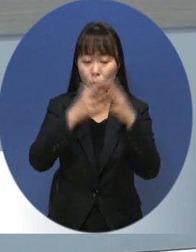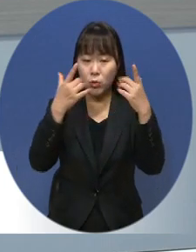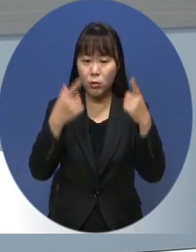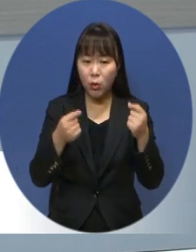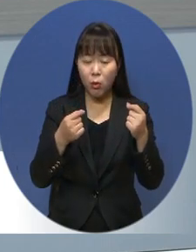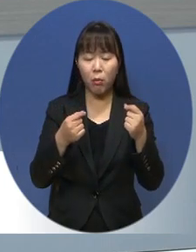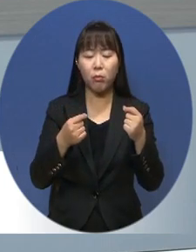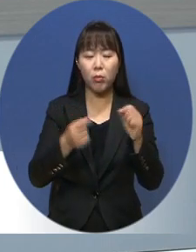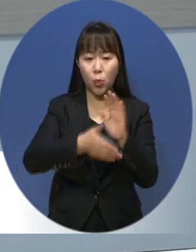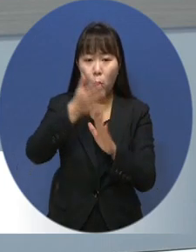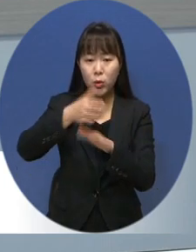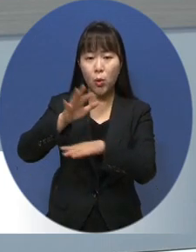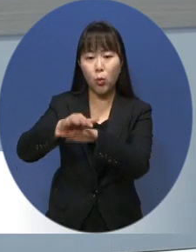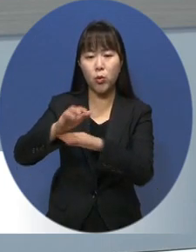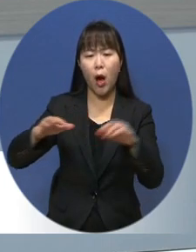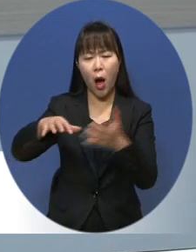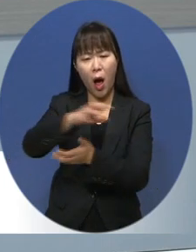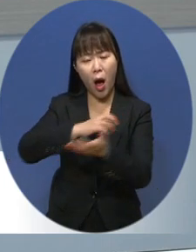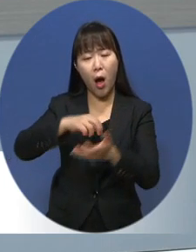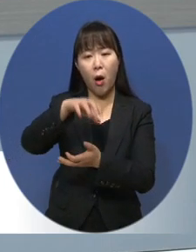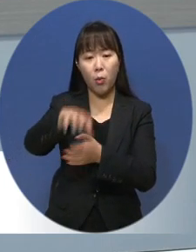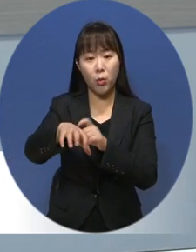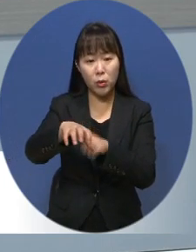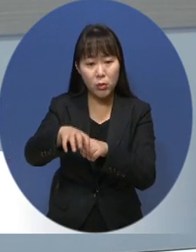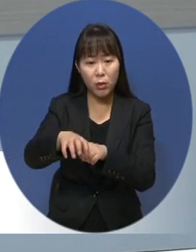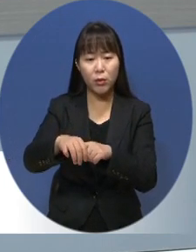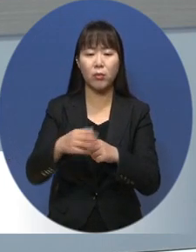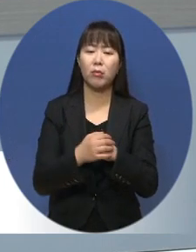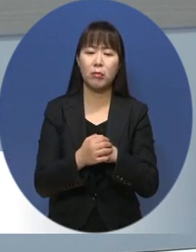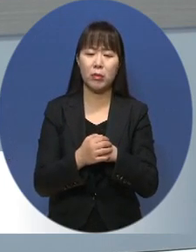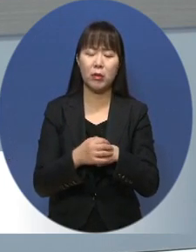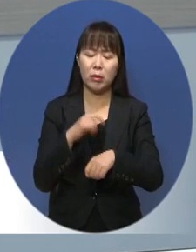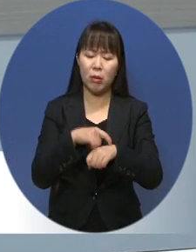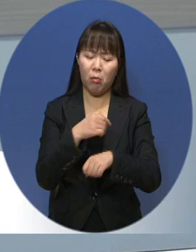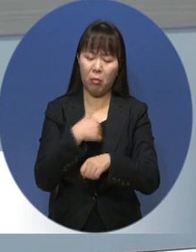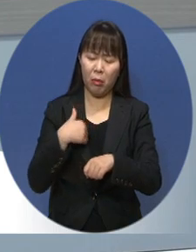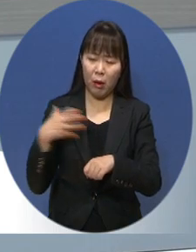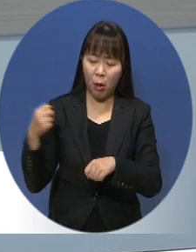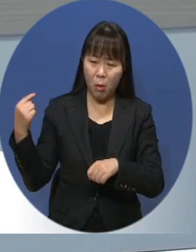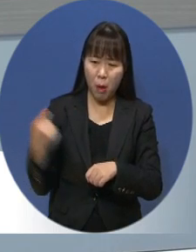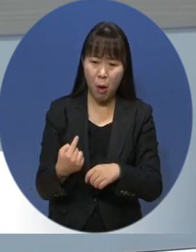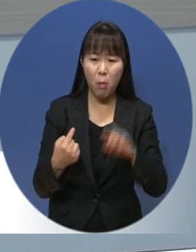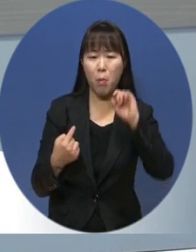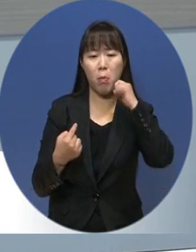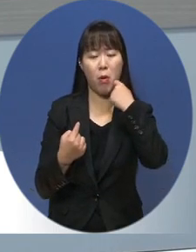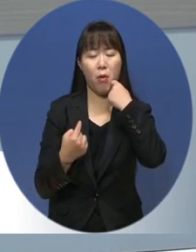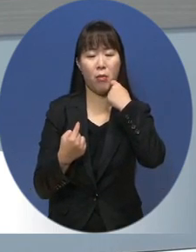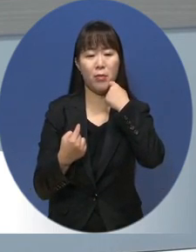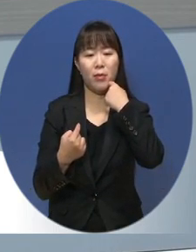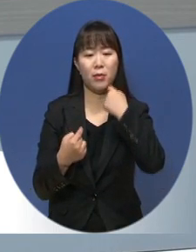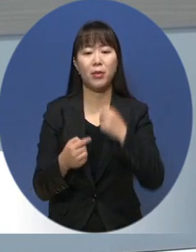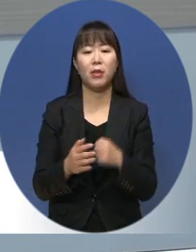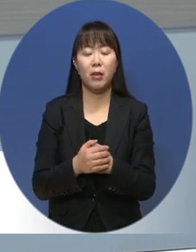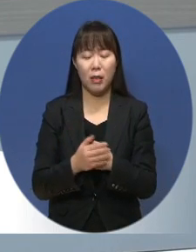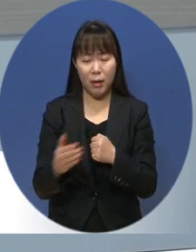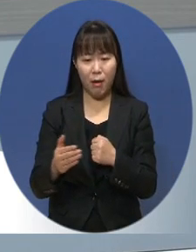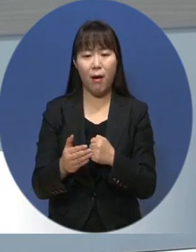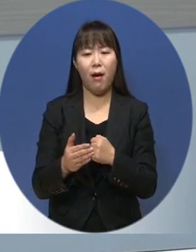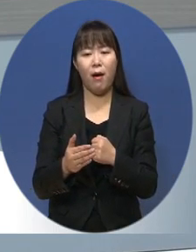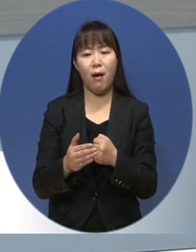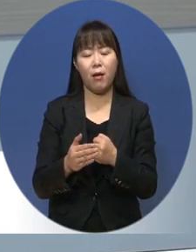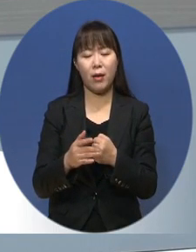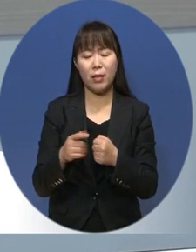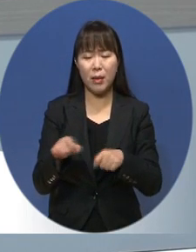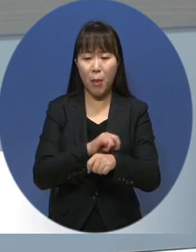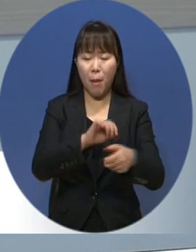도시와 농촌이 혼합되어 있는 공간, 지역에서는 일부러 시간 내서 여기로 오기가 굉장히 어렵거든요. 그러다 보니까